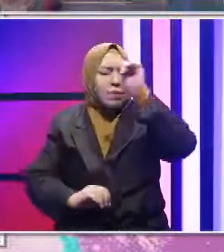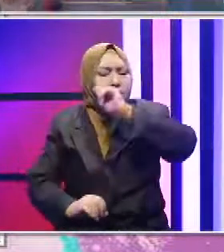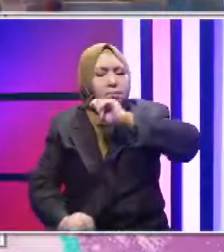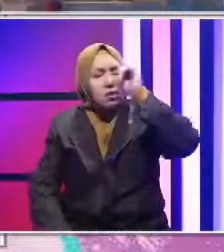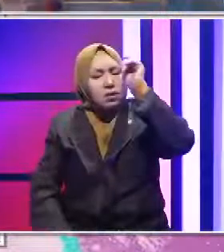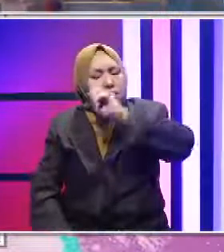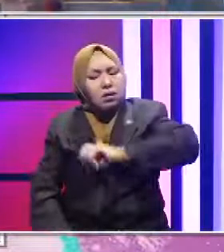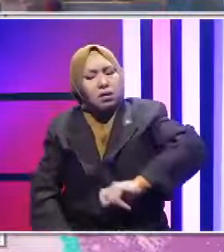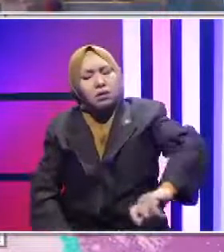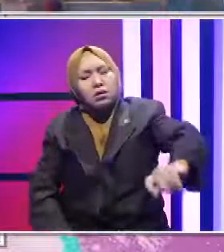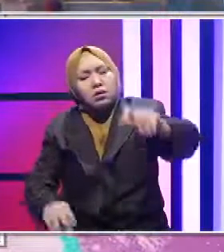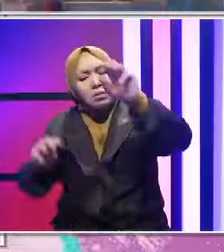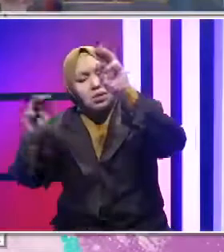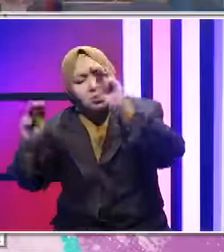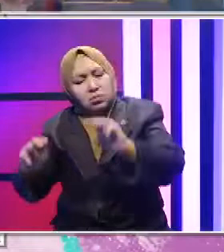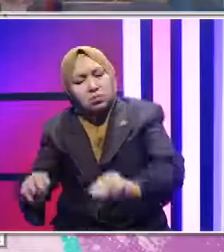تكذبون